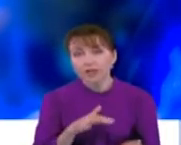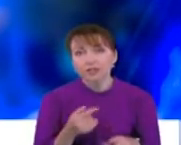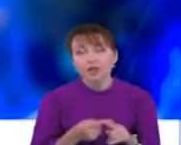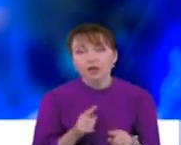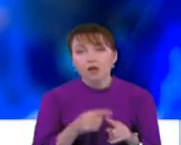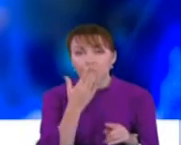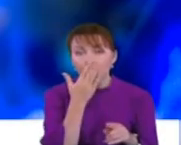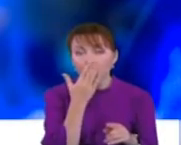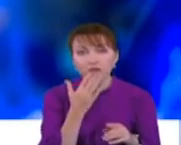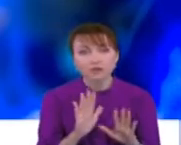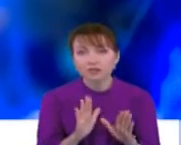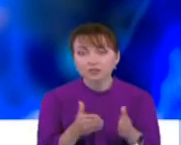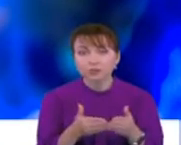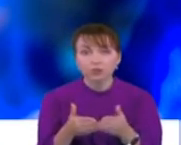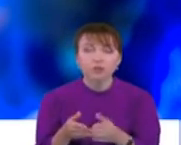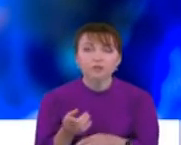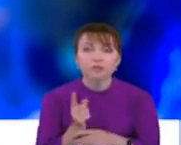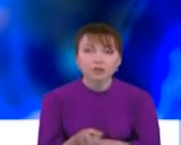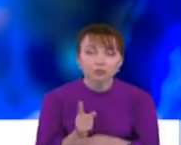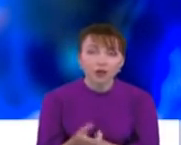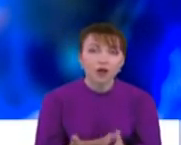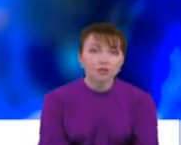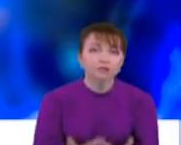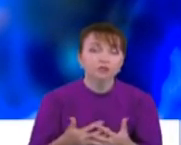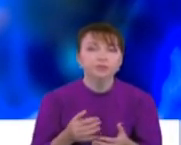діяльність, це не тільки порти, це і рибальство, це і